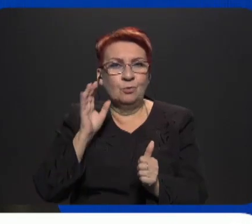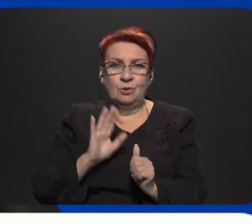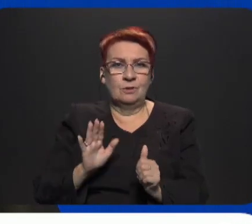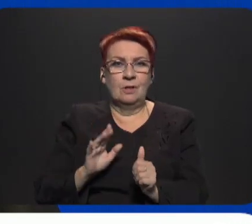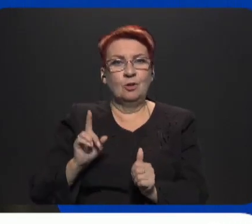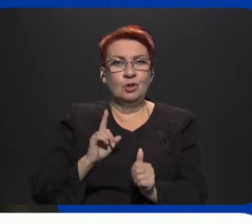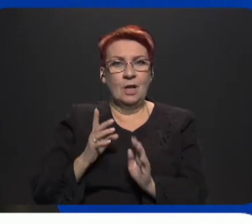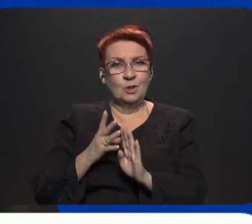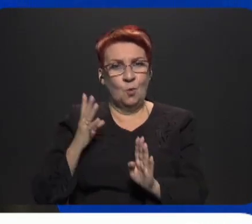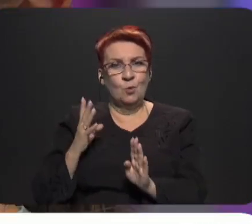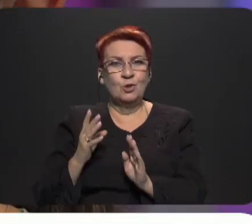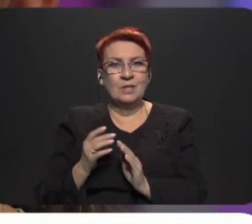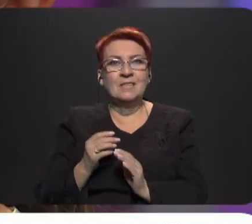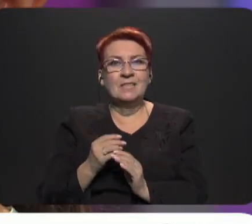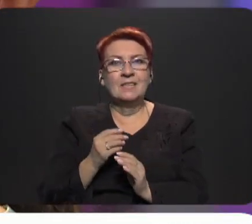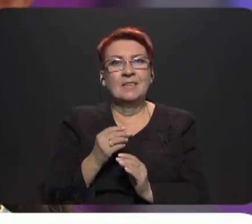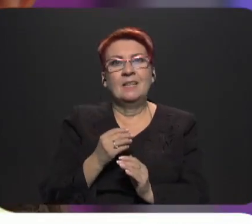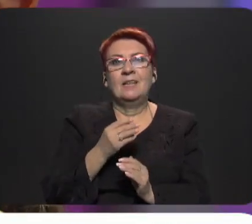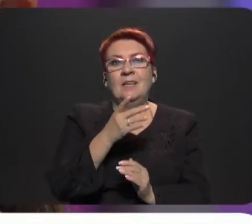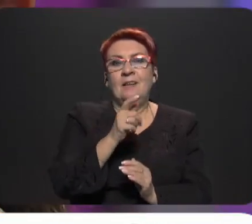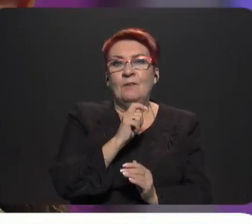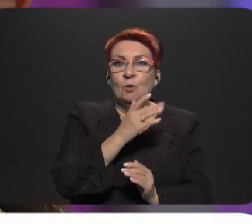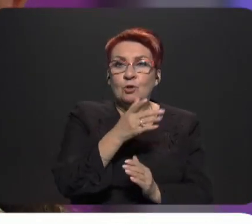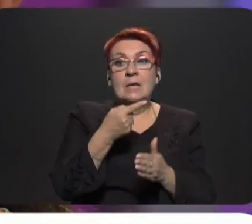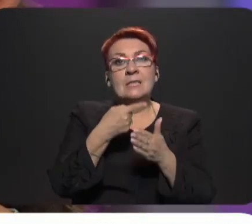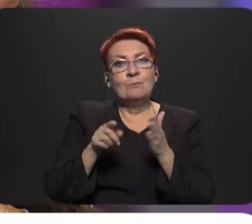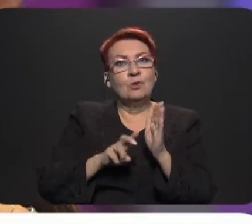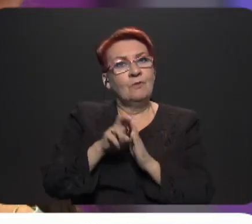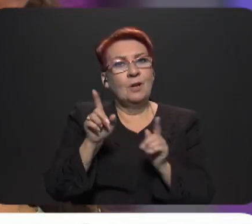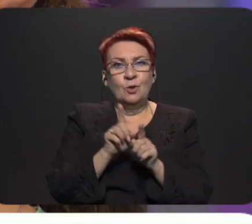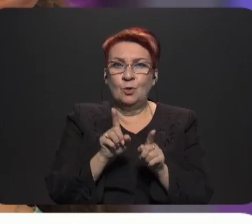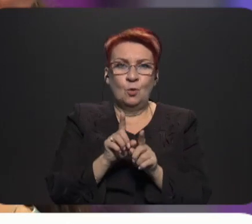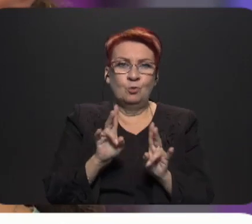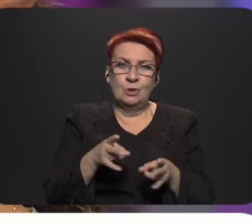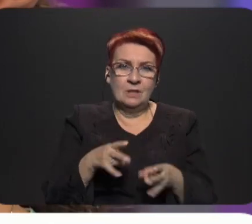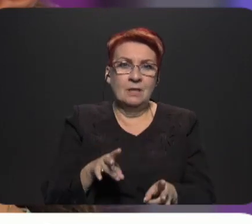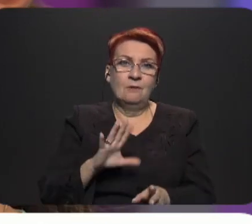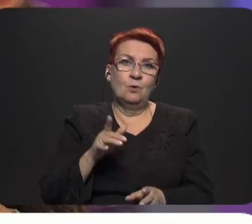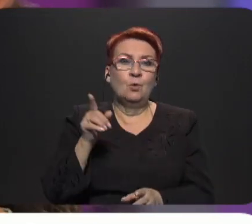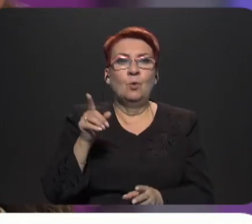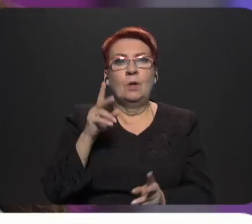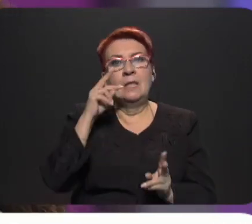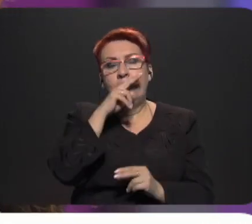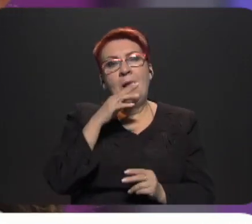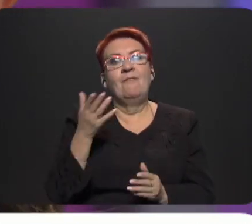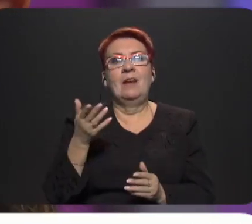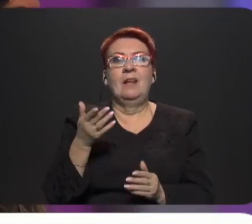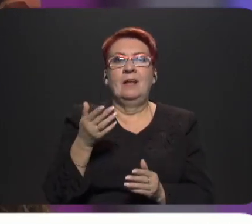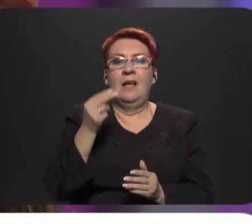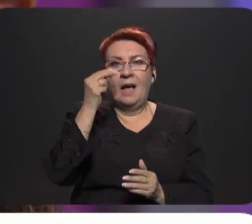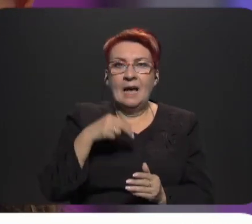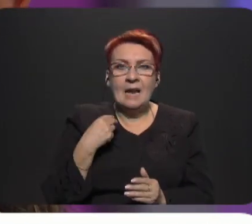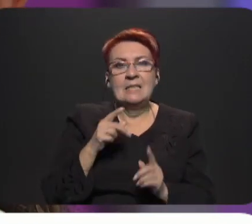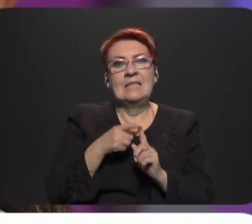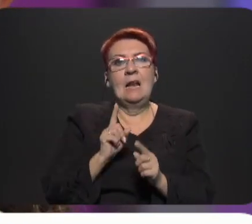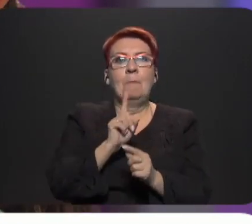вплотную и ждать своей очереди, что не стоит лишний раз делать замечание человеку в храме, если он вдруг там крестится не так, как мы привыкли, или подходит